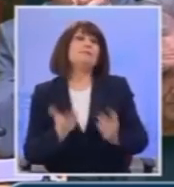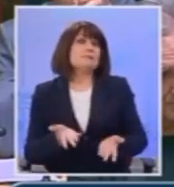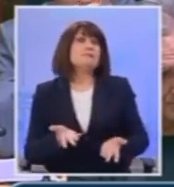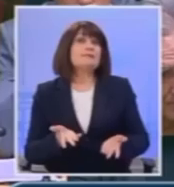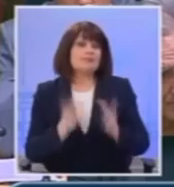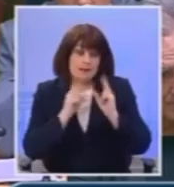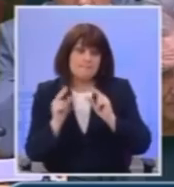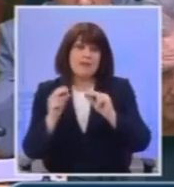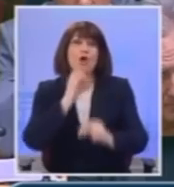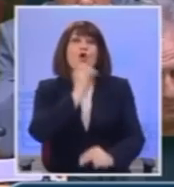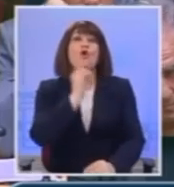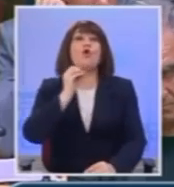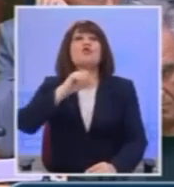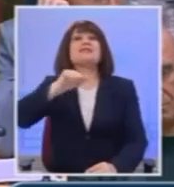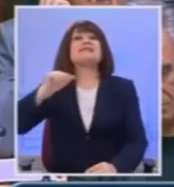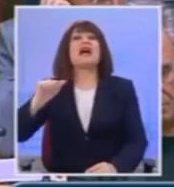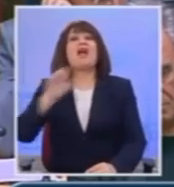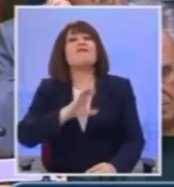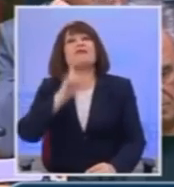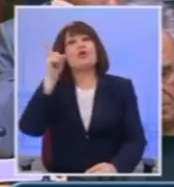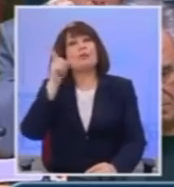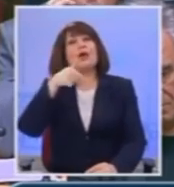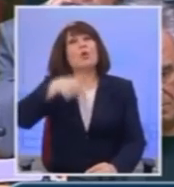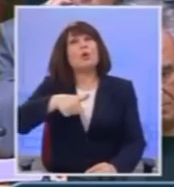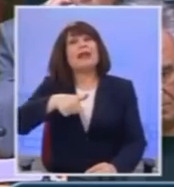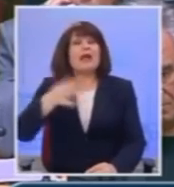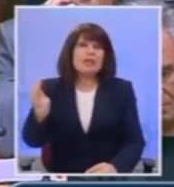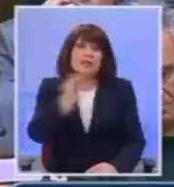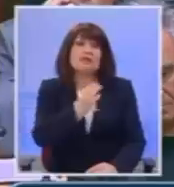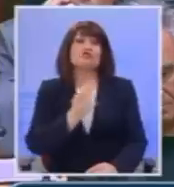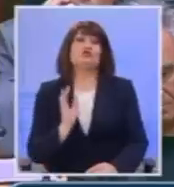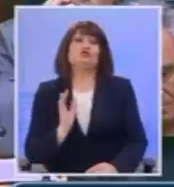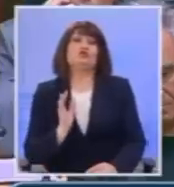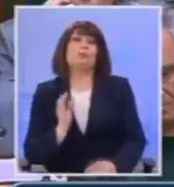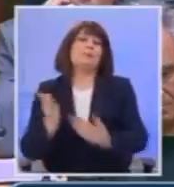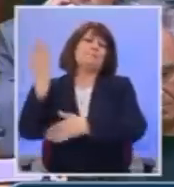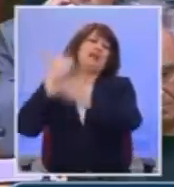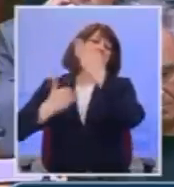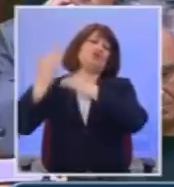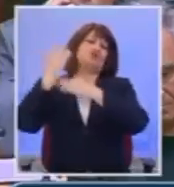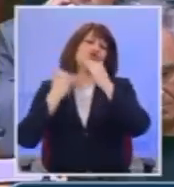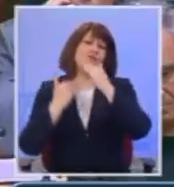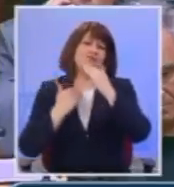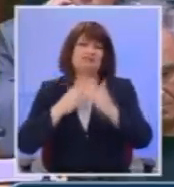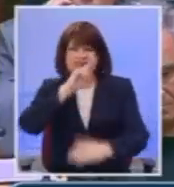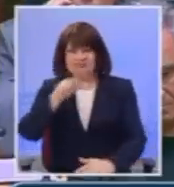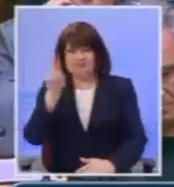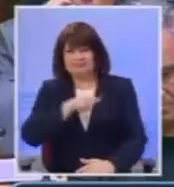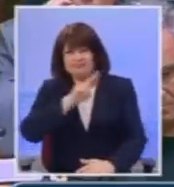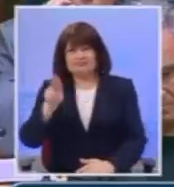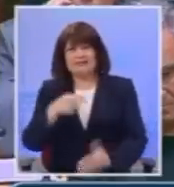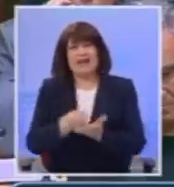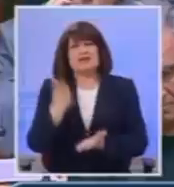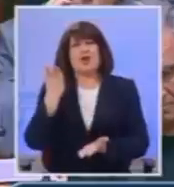με τον ΟΑΣΑ. Ξέρετε τον κύριο Γκουρία. Θα σας πει ότι πάτε πίσω. Οι διαδικασίες κατάργησης